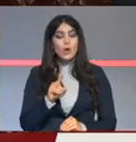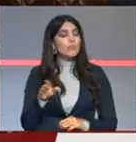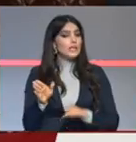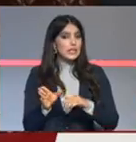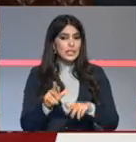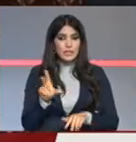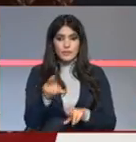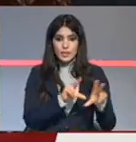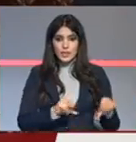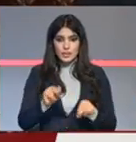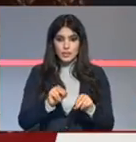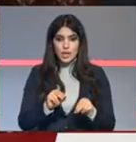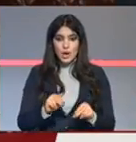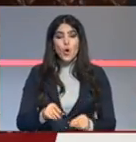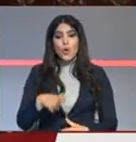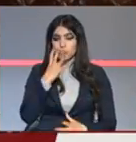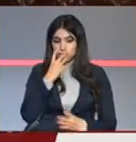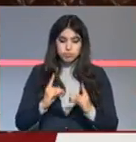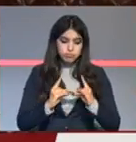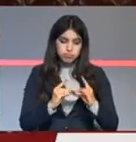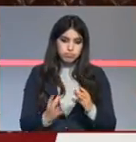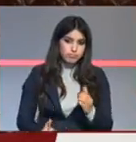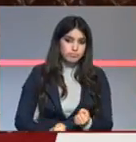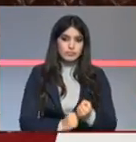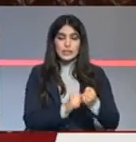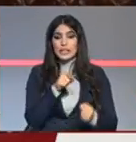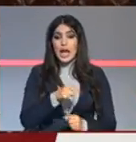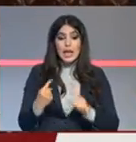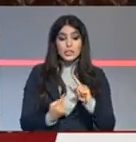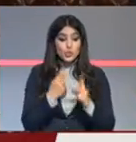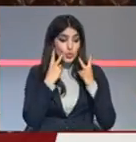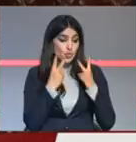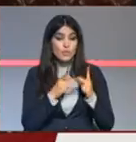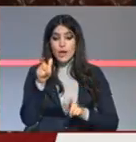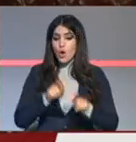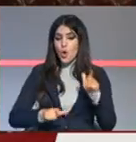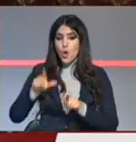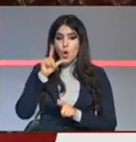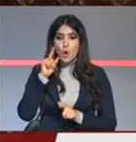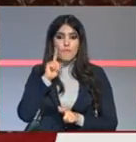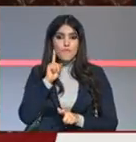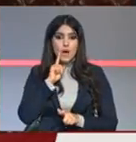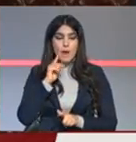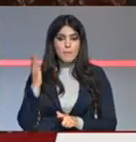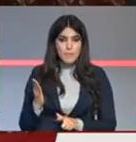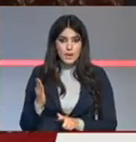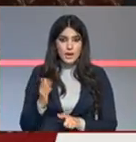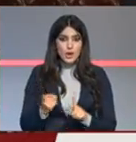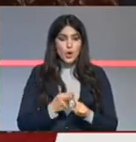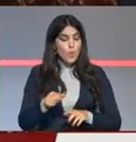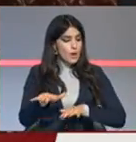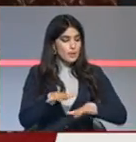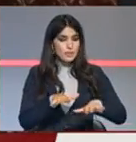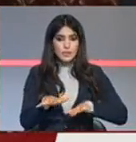من إمكانيات الإنعاش والأكسجين، ورأينا خاصة نساء ورجال ترسم الخطط